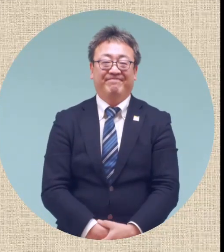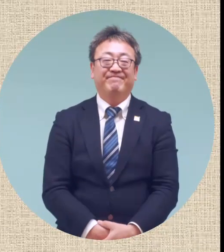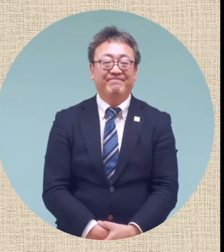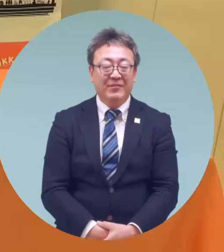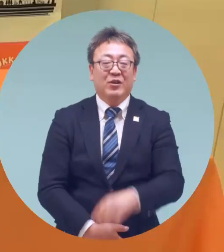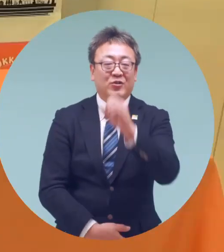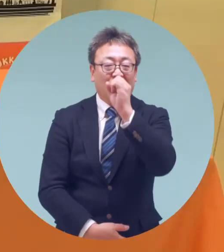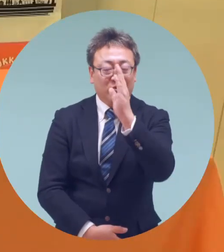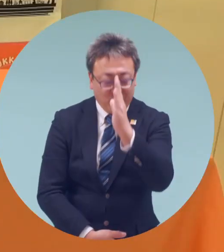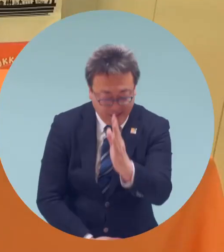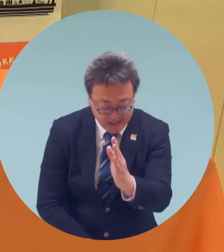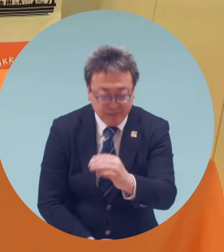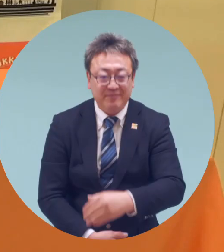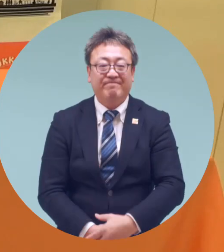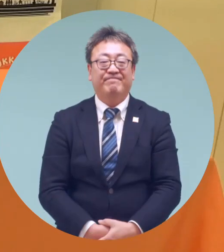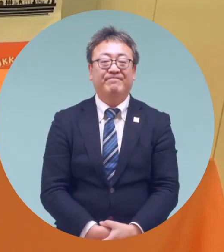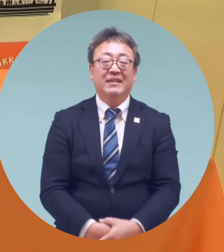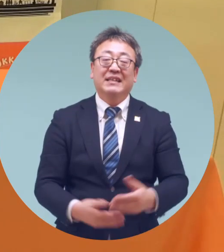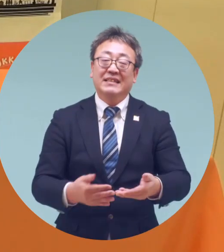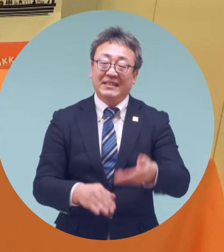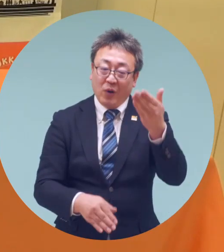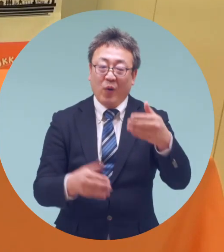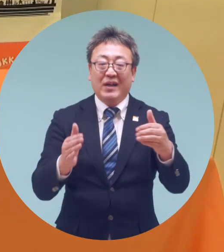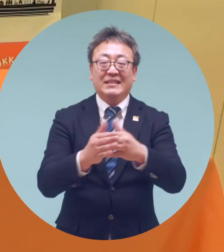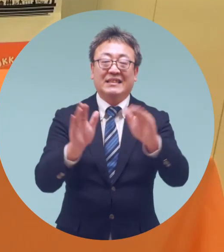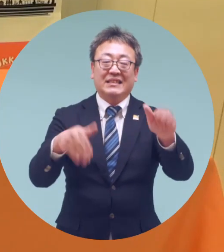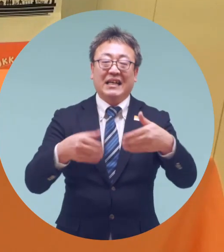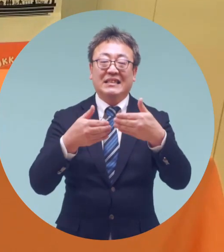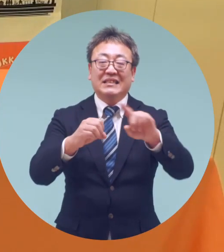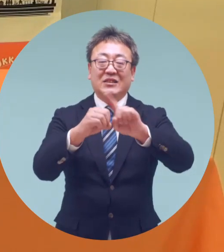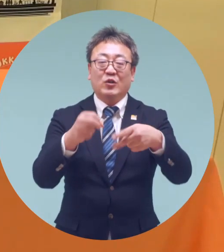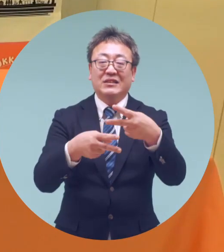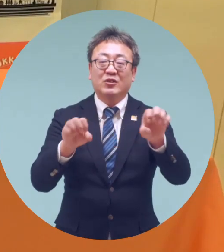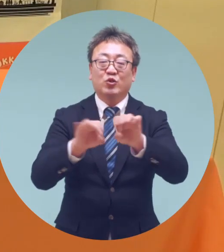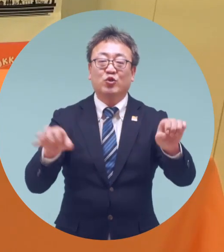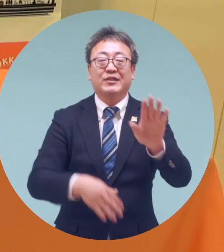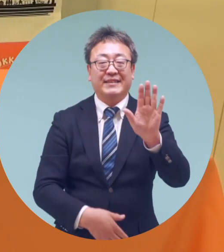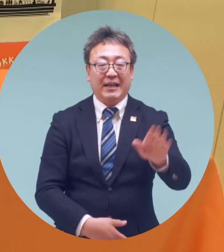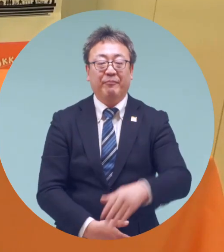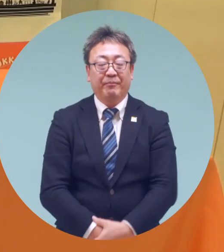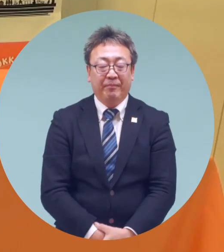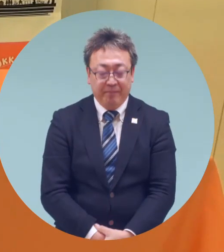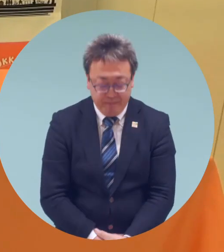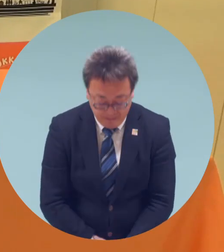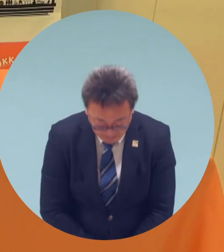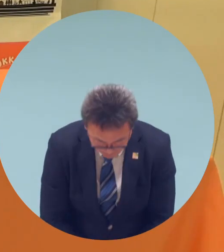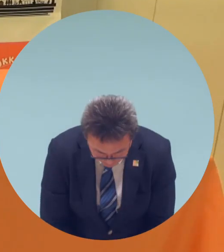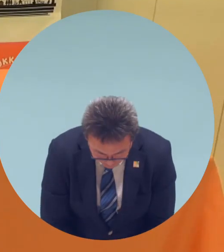お越しください。よろしくお願いします。以上、石狩振興局ニュースでした。